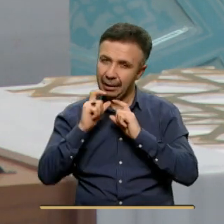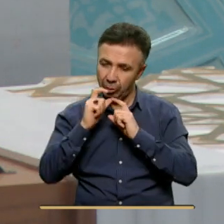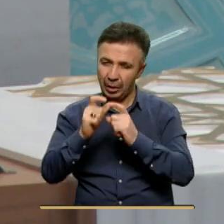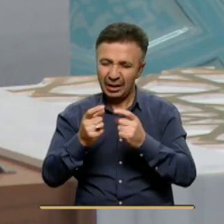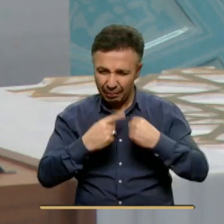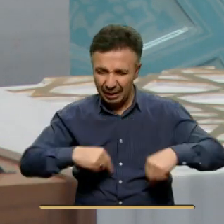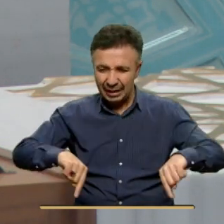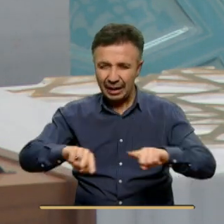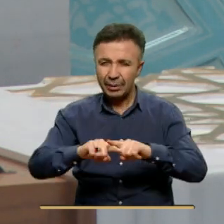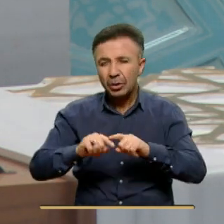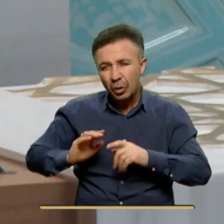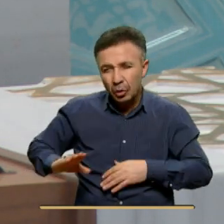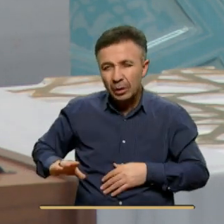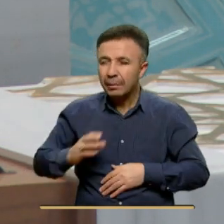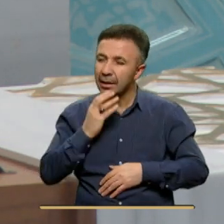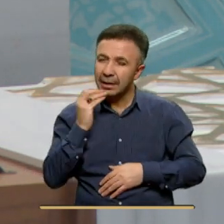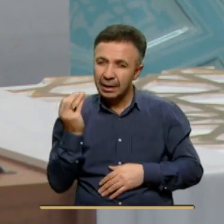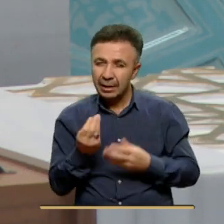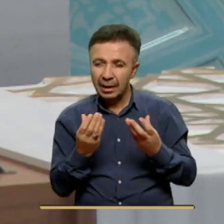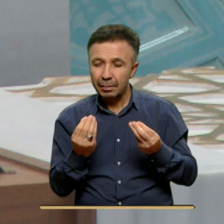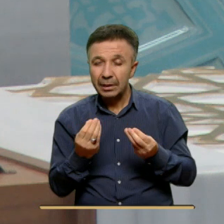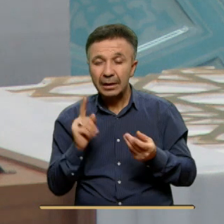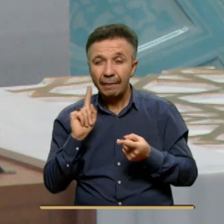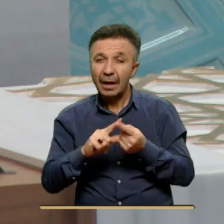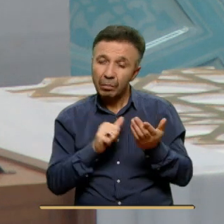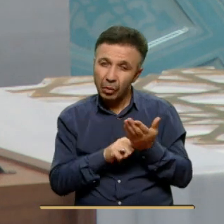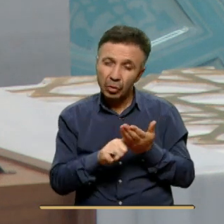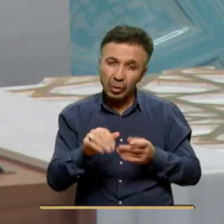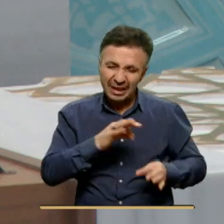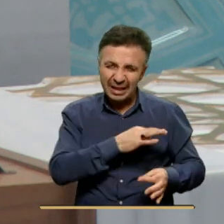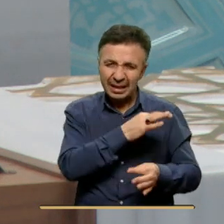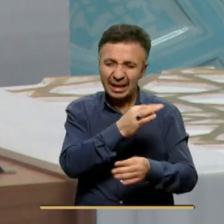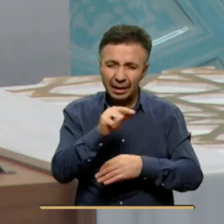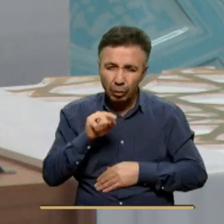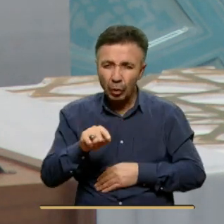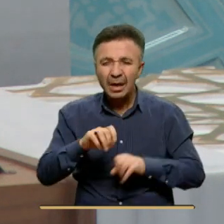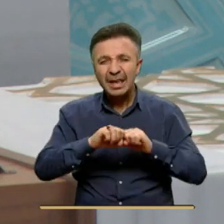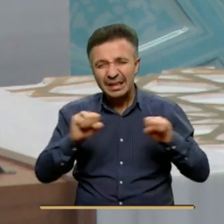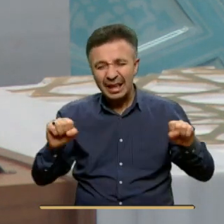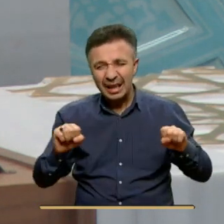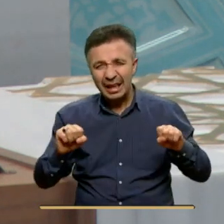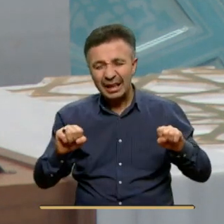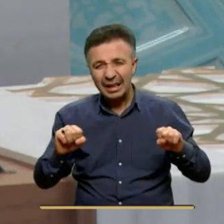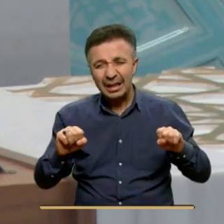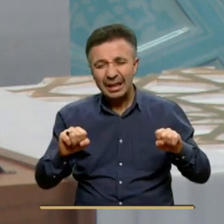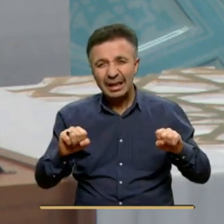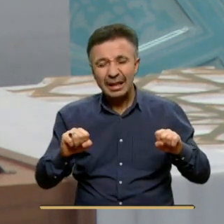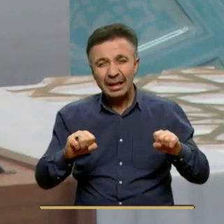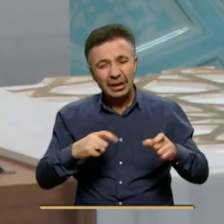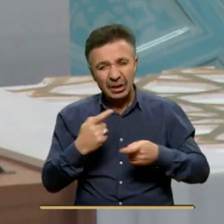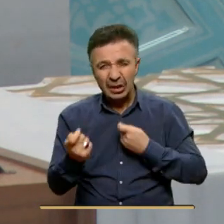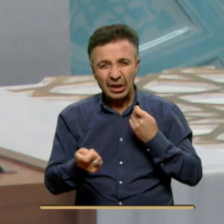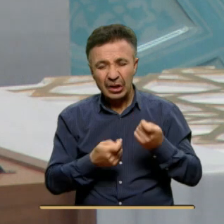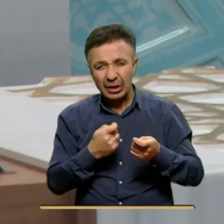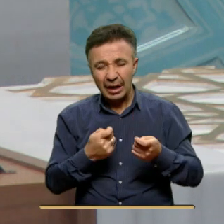çocuklarımızı, gençlerimizi ve bütün insanlığı bu zararlı maddeler tehdit etmektedir. Bin